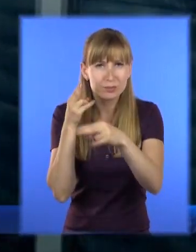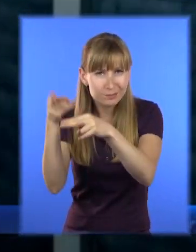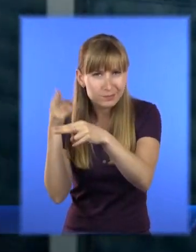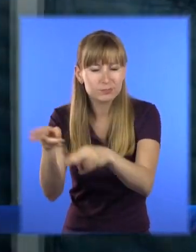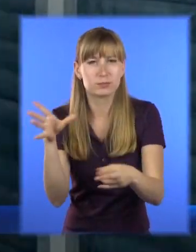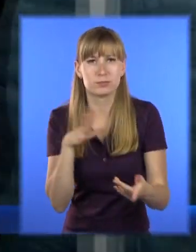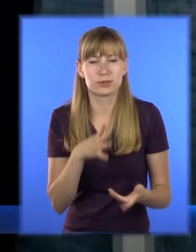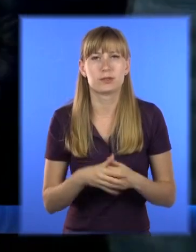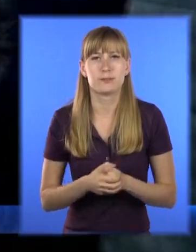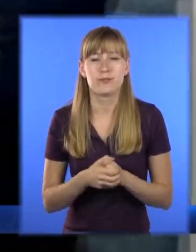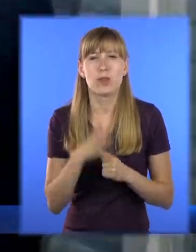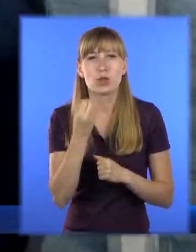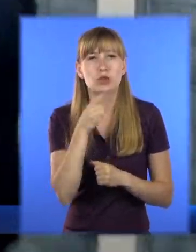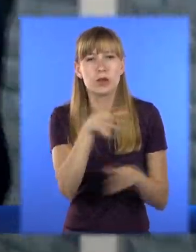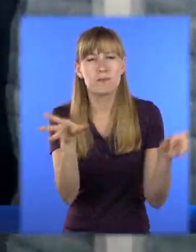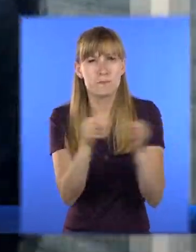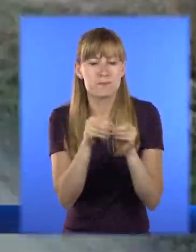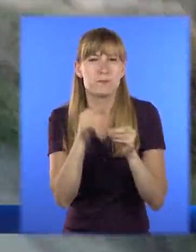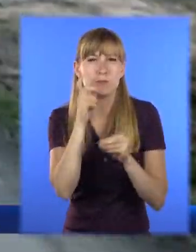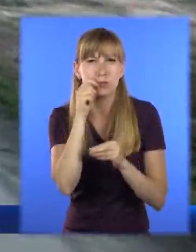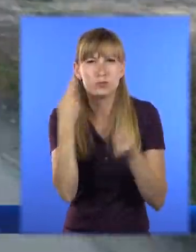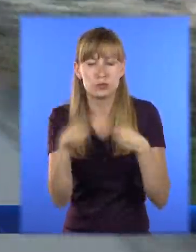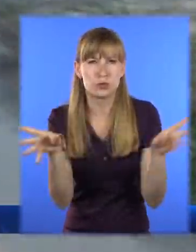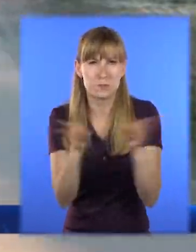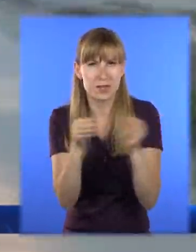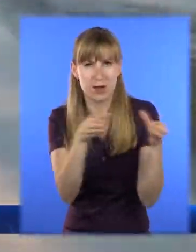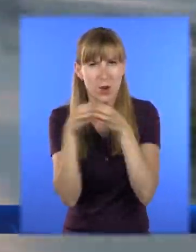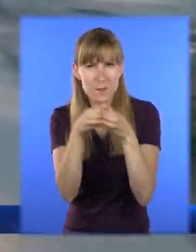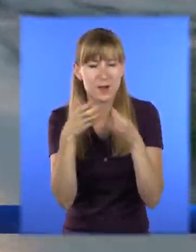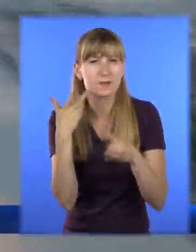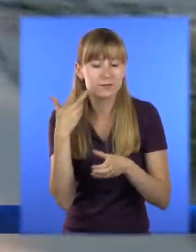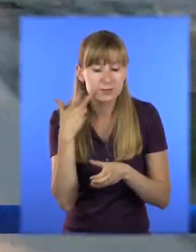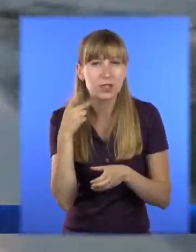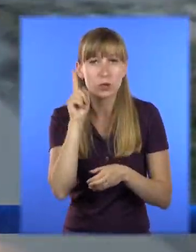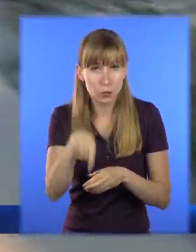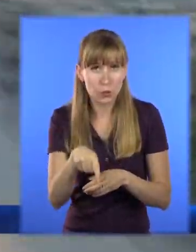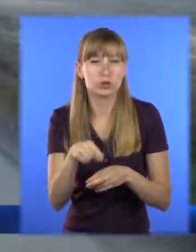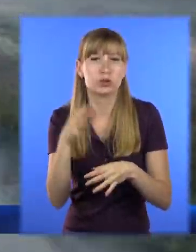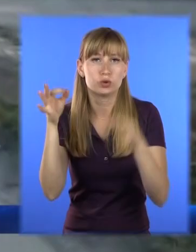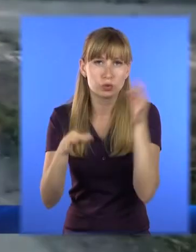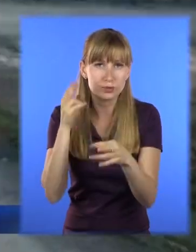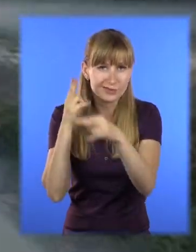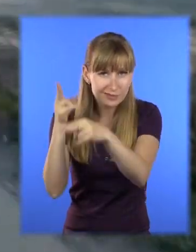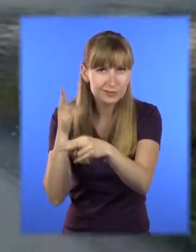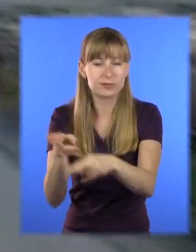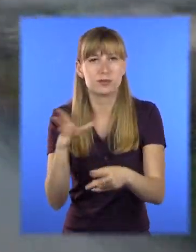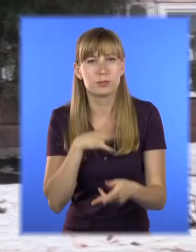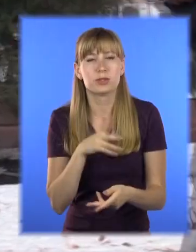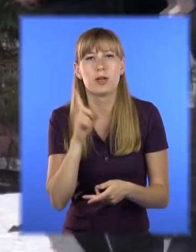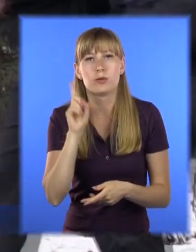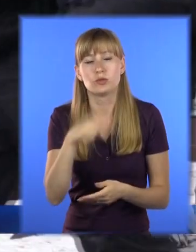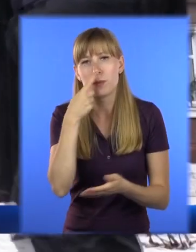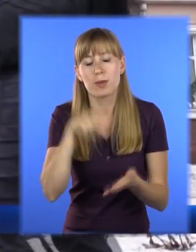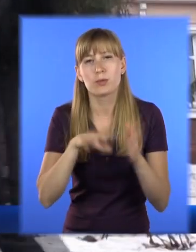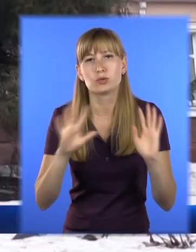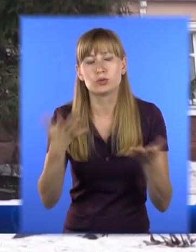та служителів Феміди. Його помічали у компанії скандально відомого Руслана Петуніна, який неодноразово зривав судові